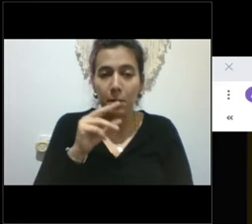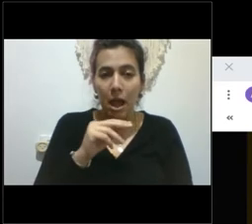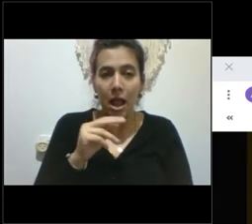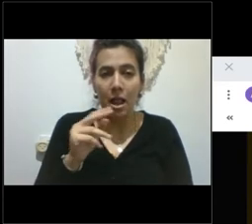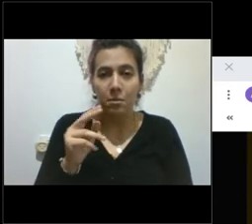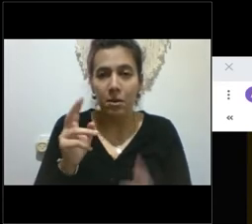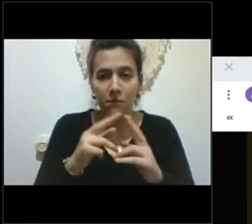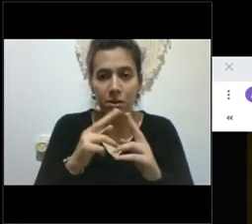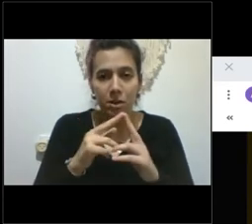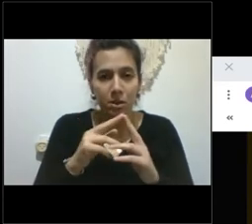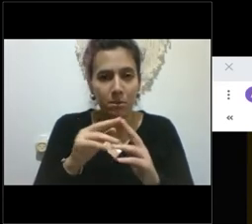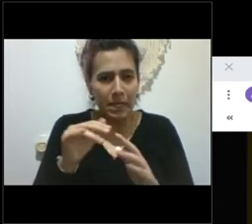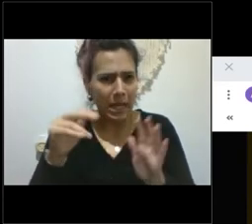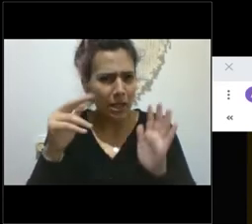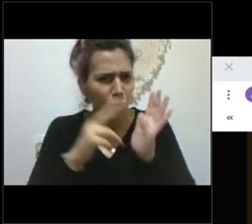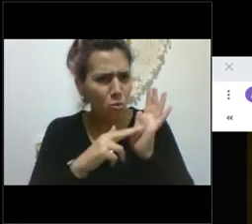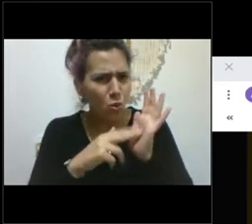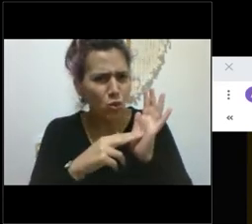דפקתם פה שלי?